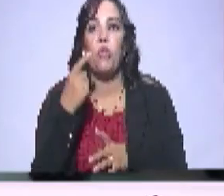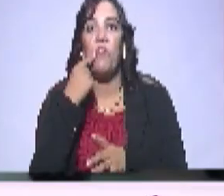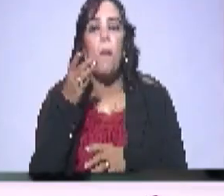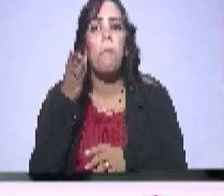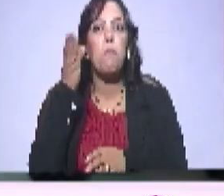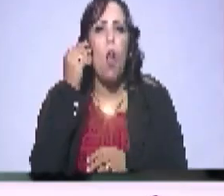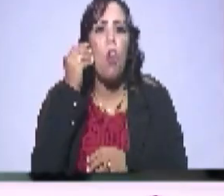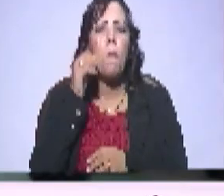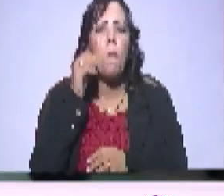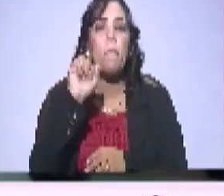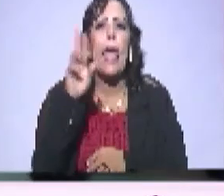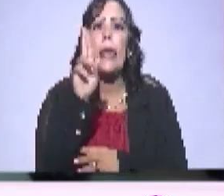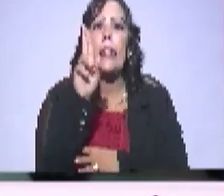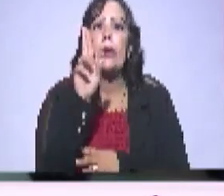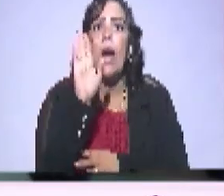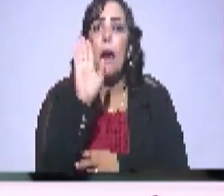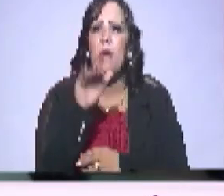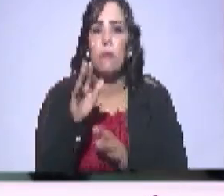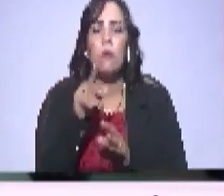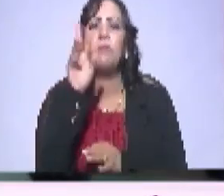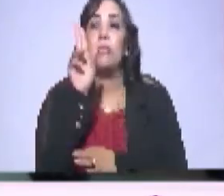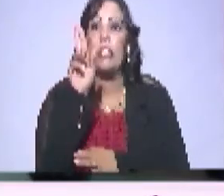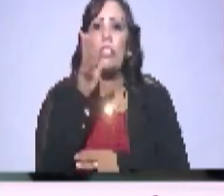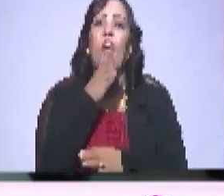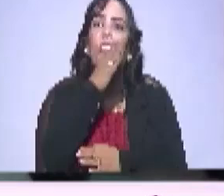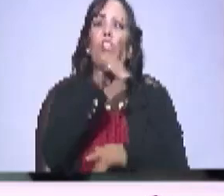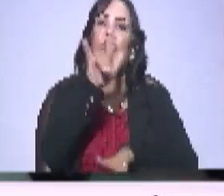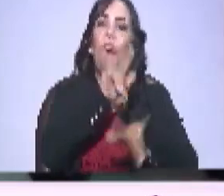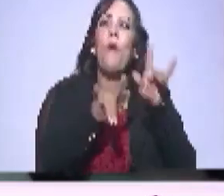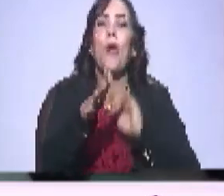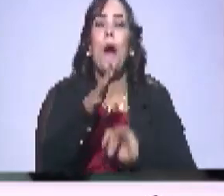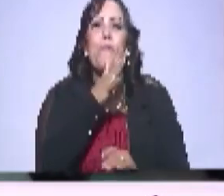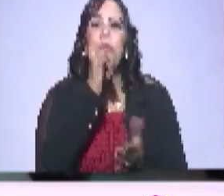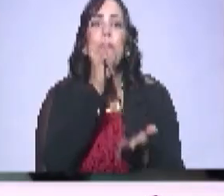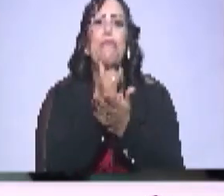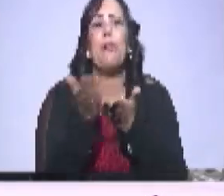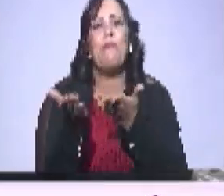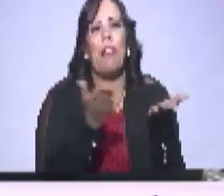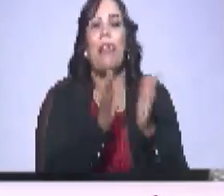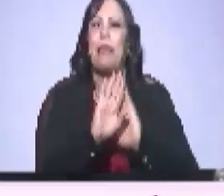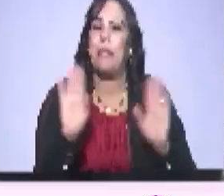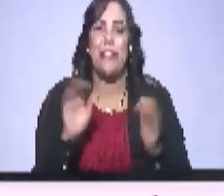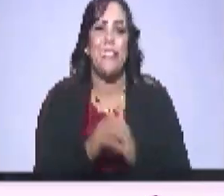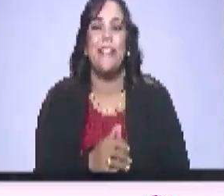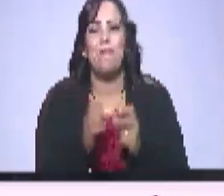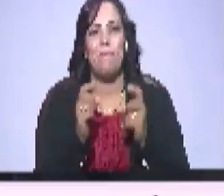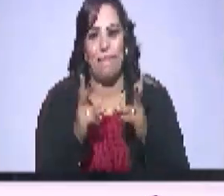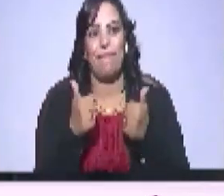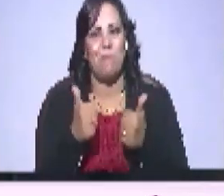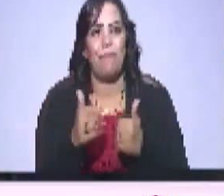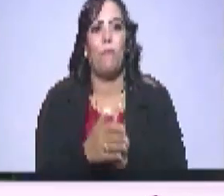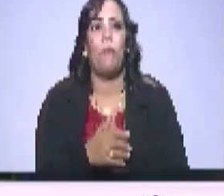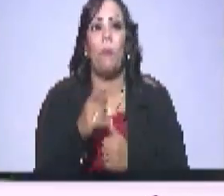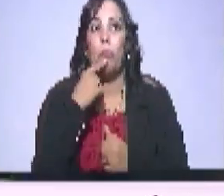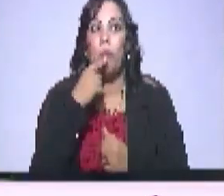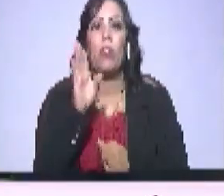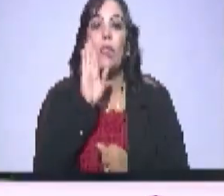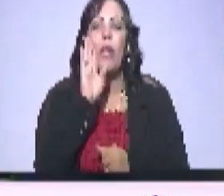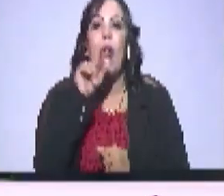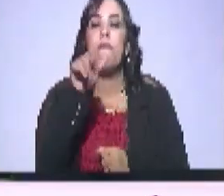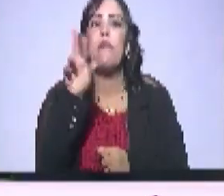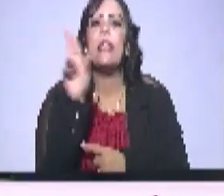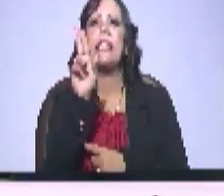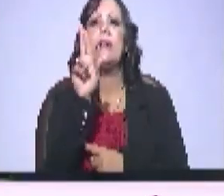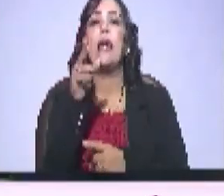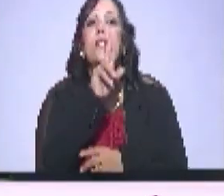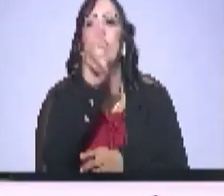فقط. حضرتك حضرتك المعلومه دور وحضرتك ممكن تسال. عفوا يا دكتوره عفوا يا دكتوره، معلومه كنسيه حضرتك تسال فيها